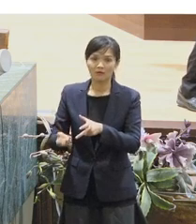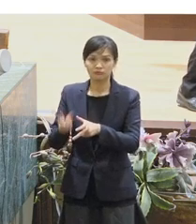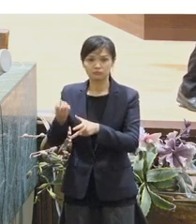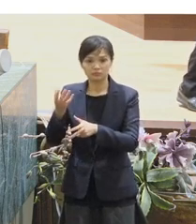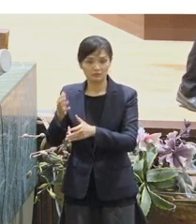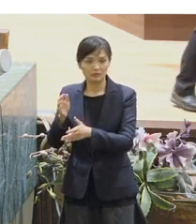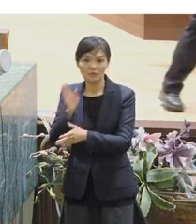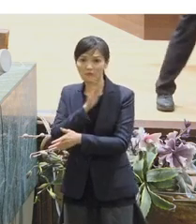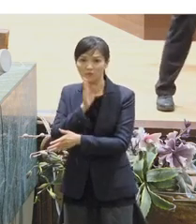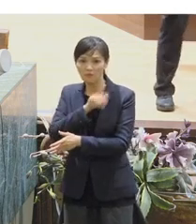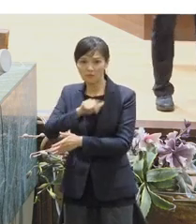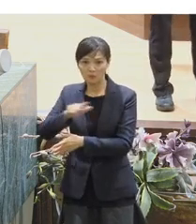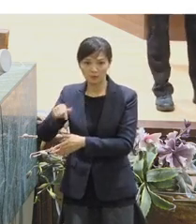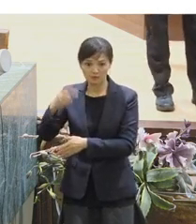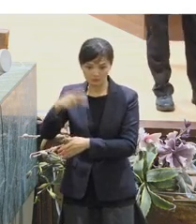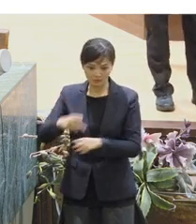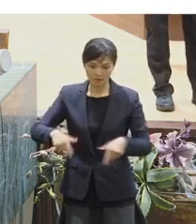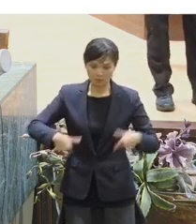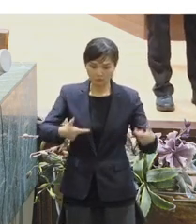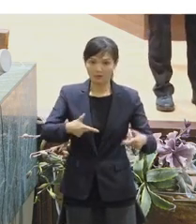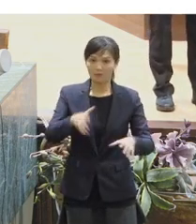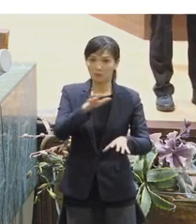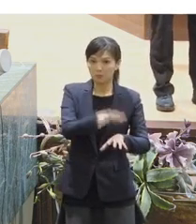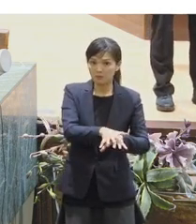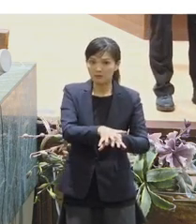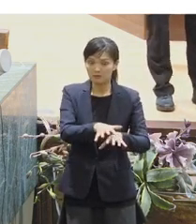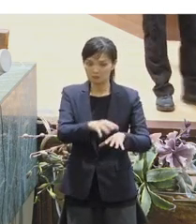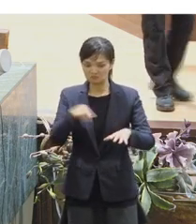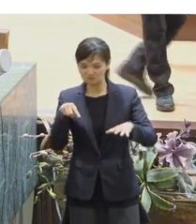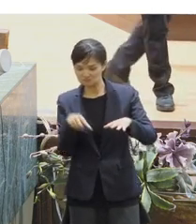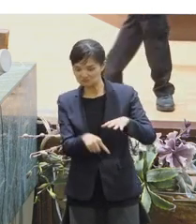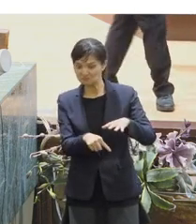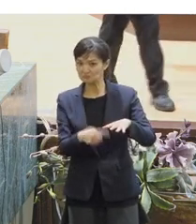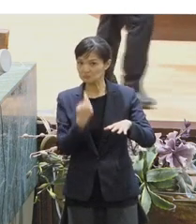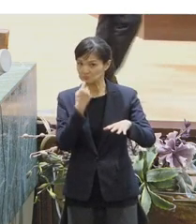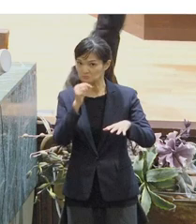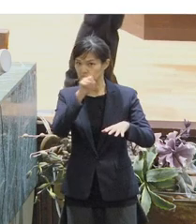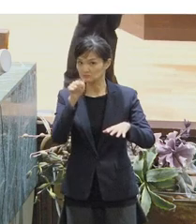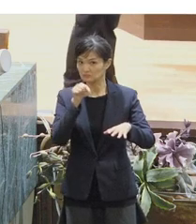埋这些太空包？表示这个太空包大有问题。